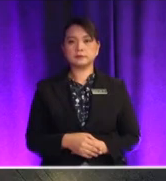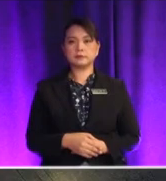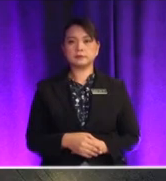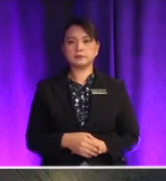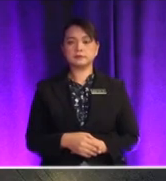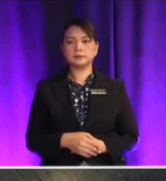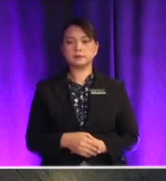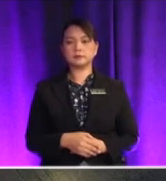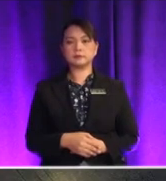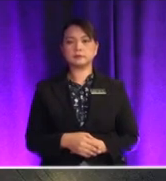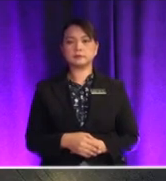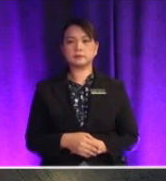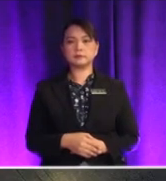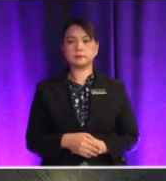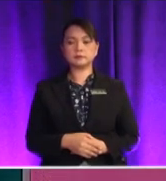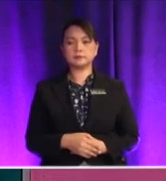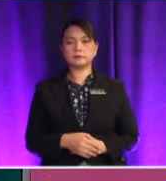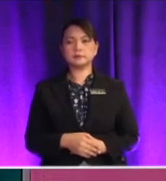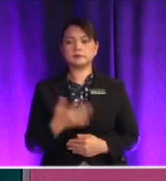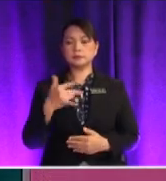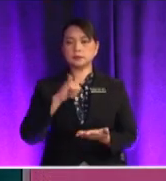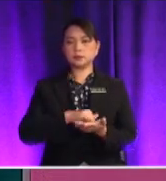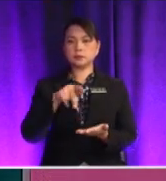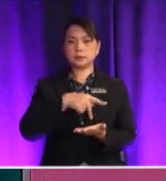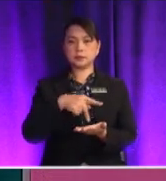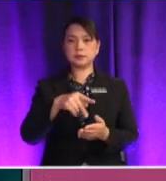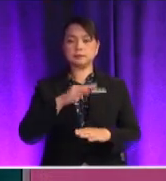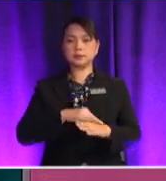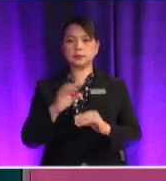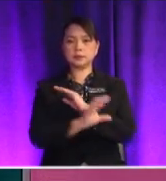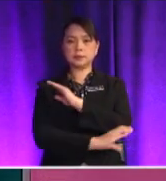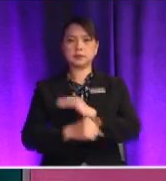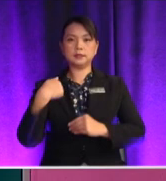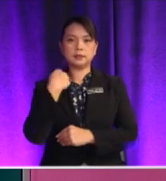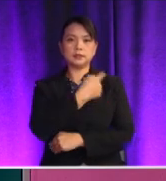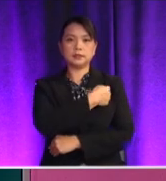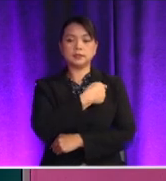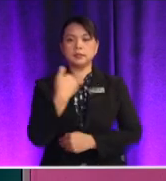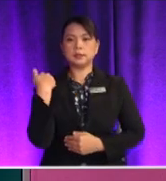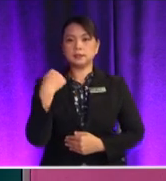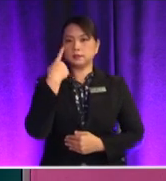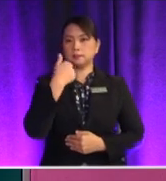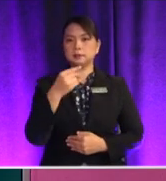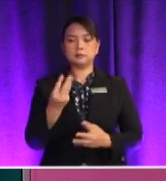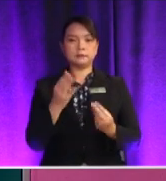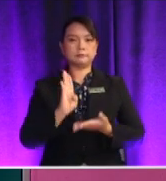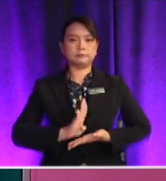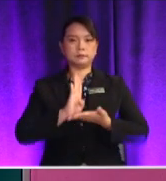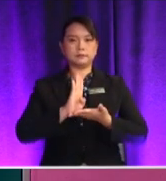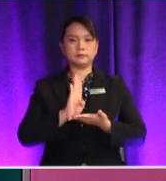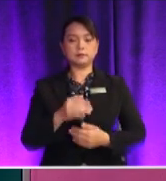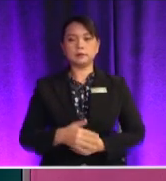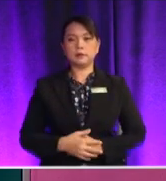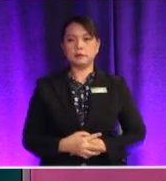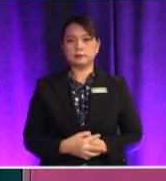kita lihat strategi mengekalkan keunikan tarian-tarian yang terdapat pada rakyat negara kita. Okey. Ada siapa nak bantu jawab ataupun ada pendapat yang